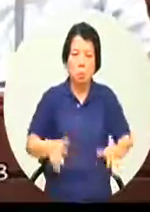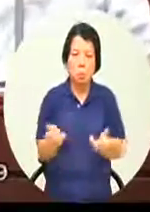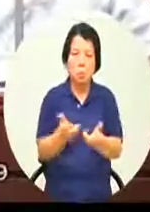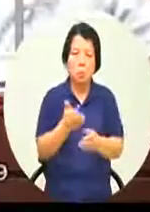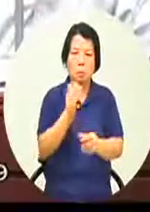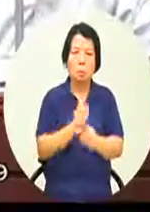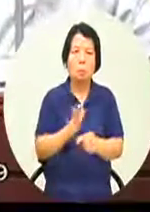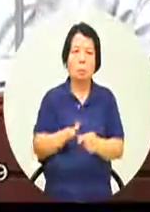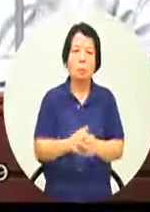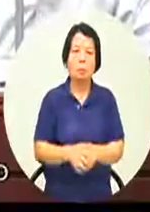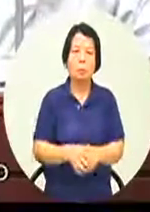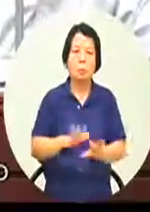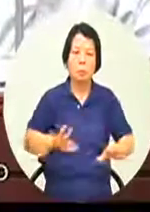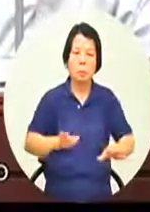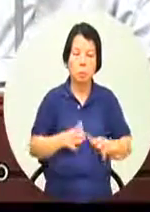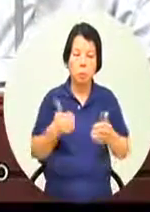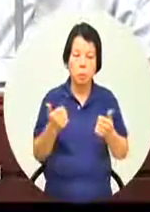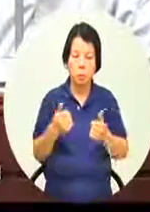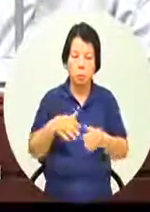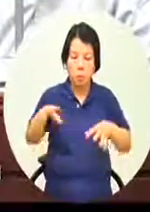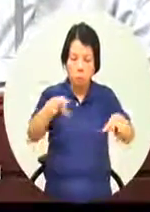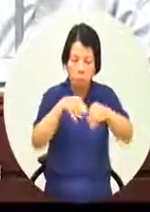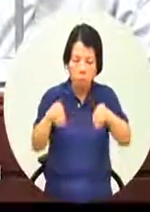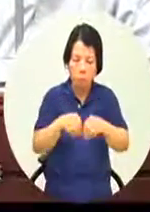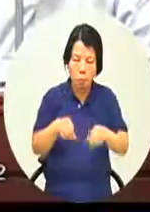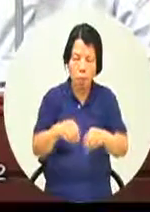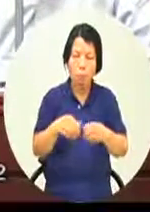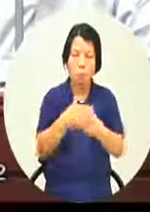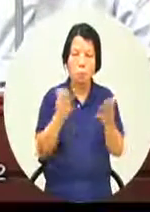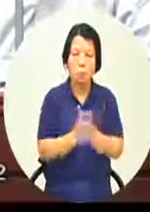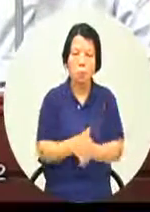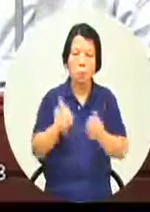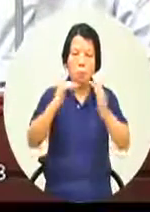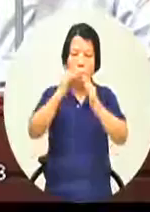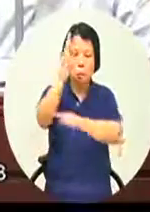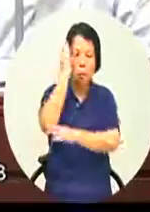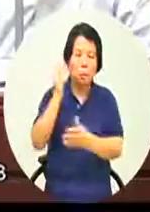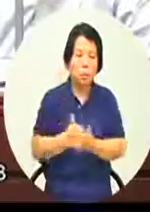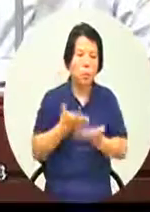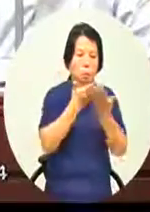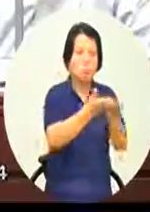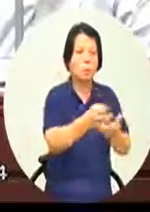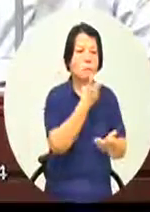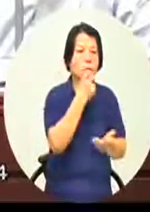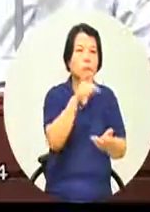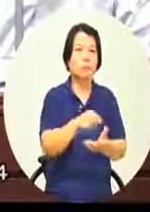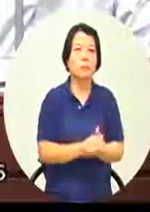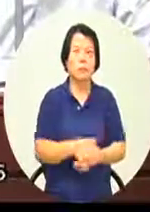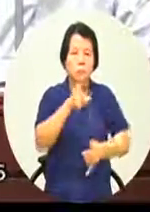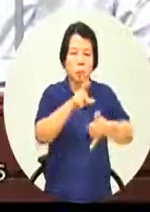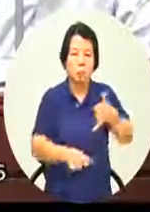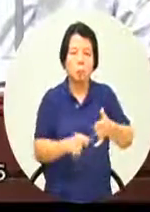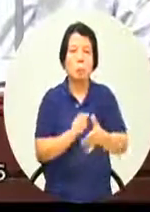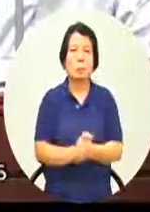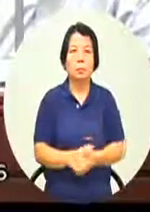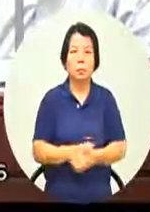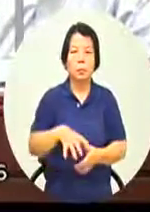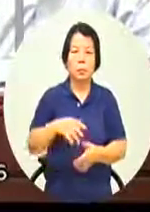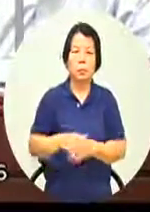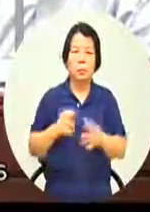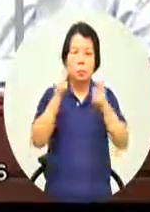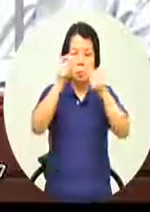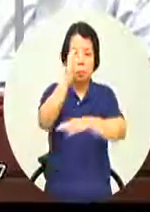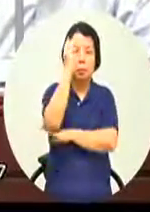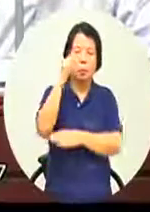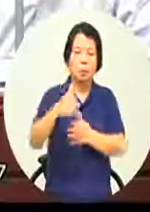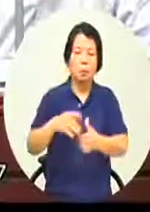在会诊资料，因为市府这边要提报给中央，那整个案子我们可能局里面这边会来